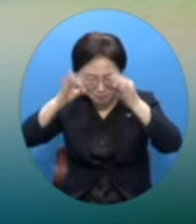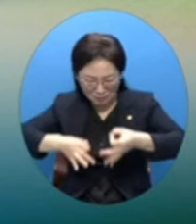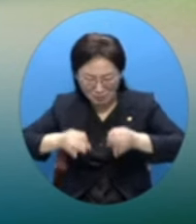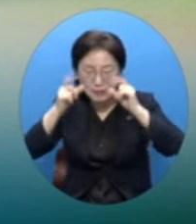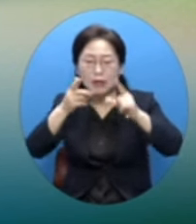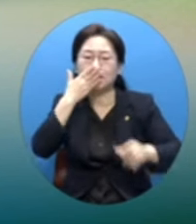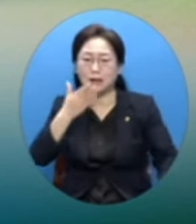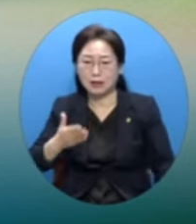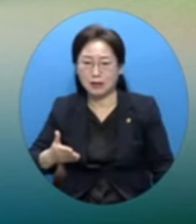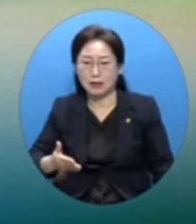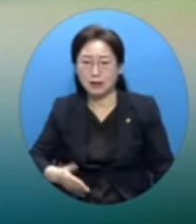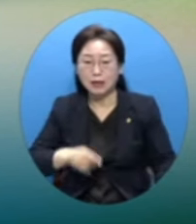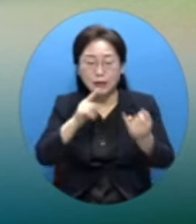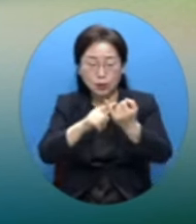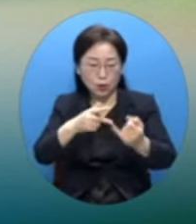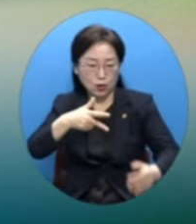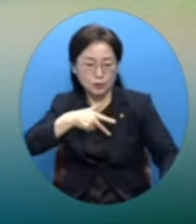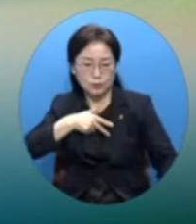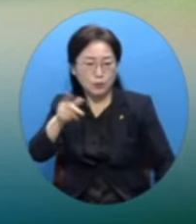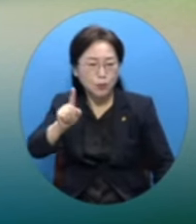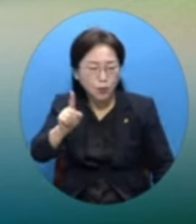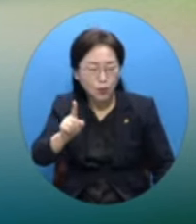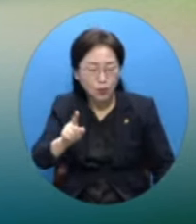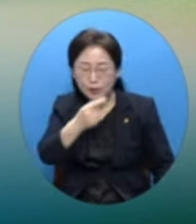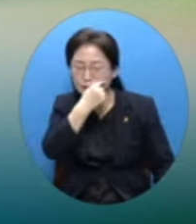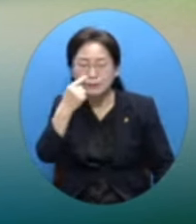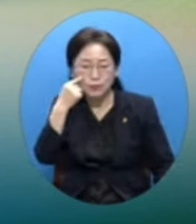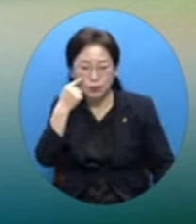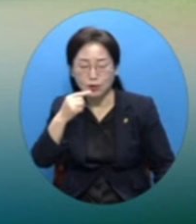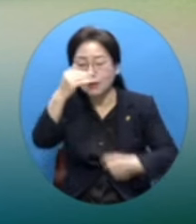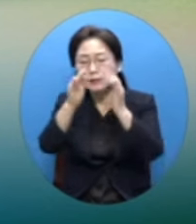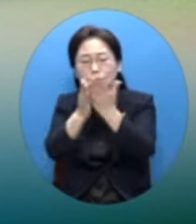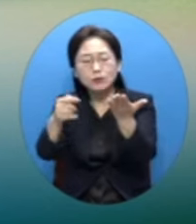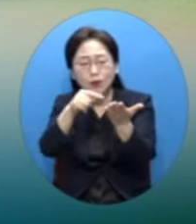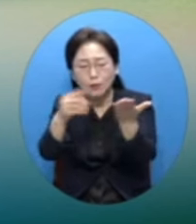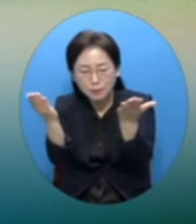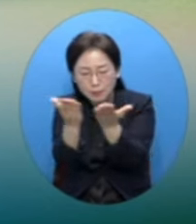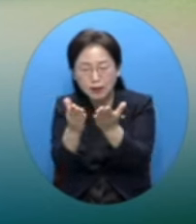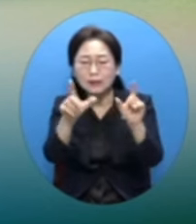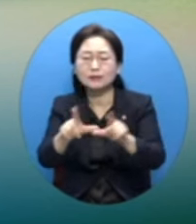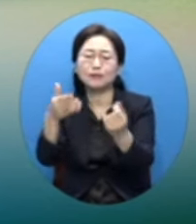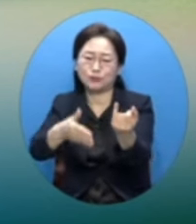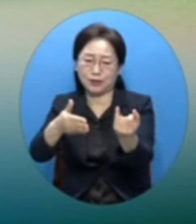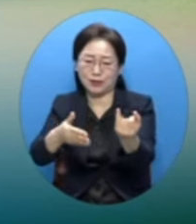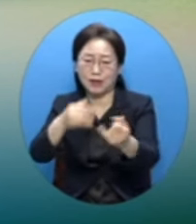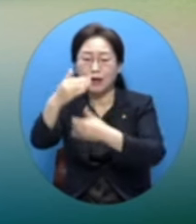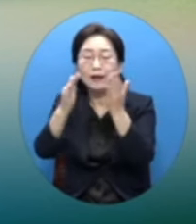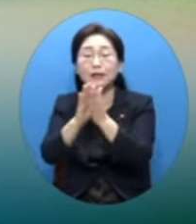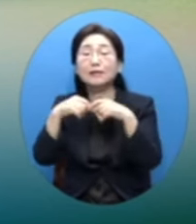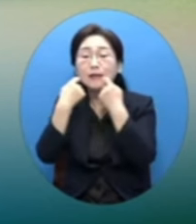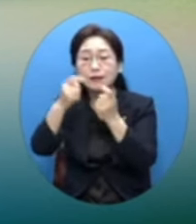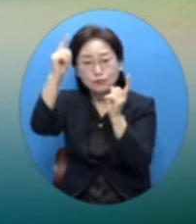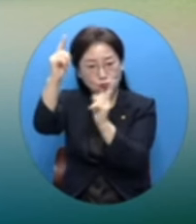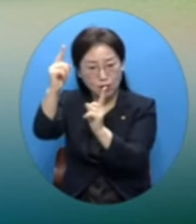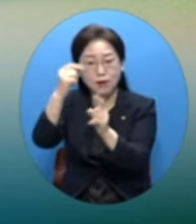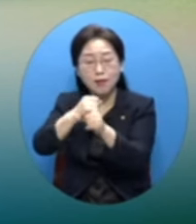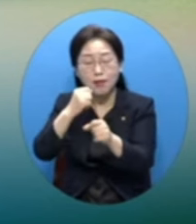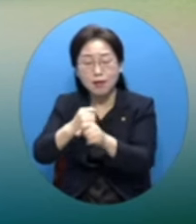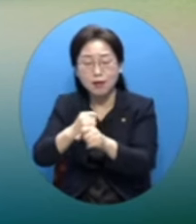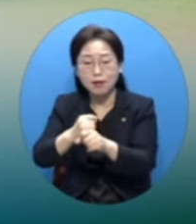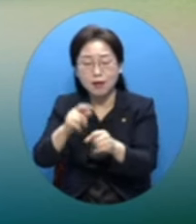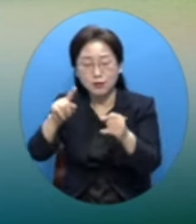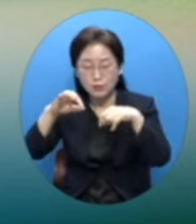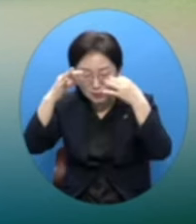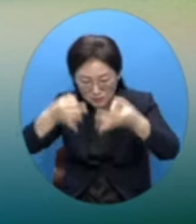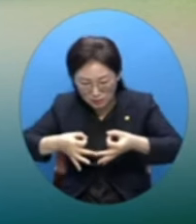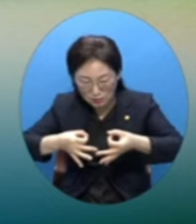창조주를 알아야 구원만이 너의 정체성을 증명해 줄 수 있다. 성경적으로 살아라. 하나님과 개인적인 관계를 맺어야 내 자신이 누구인지 알 수 있다고